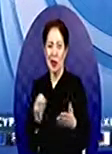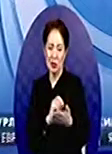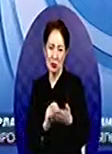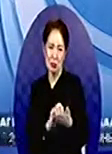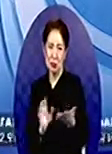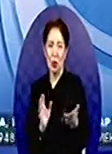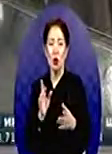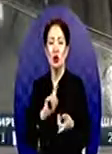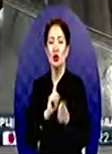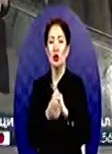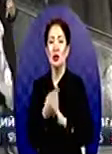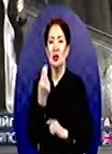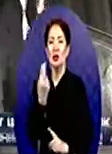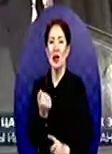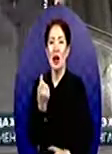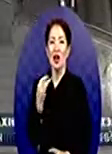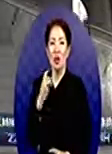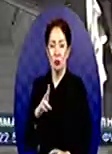байна.